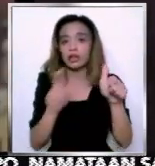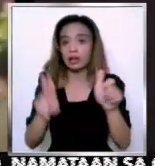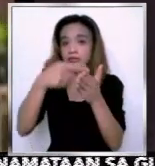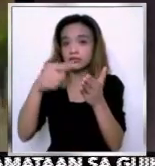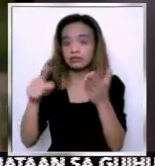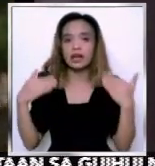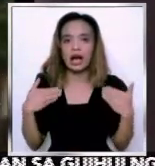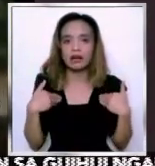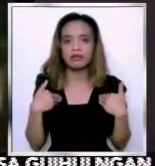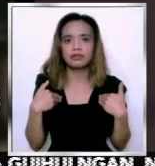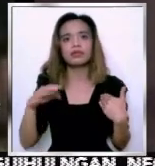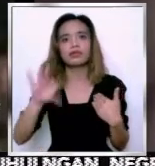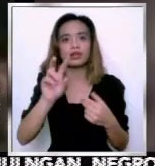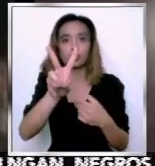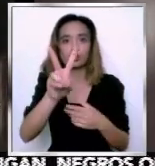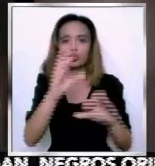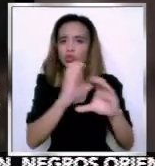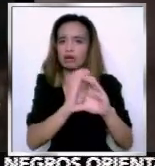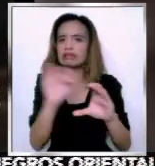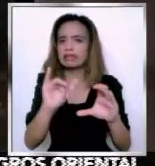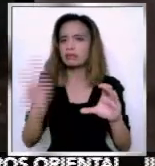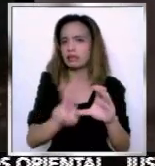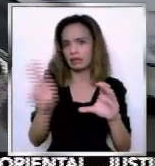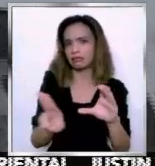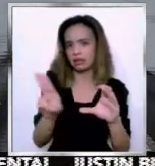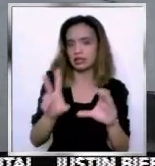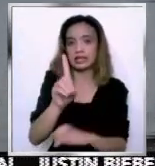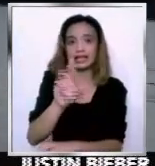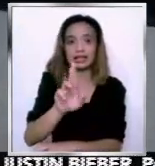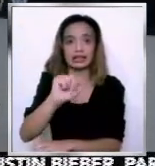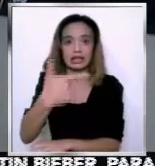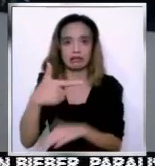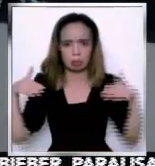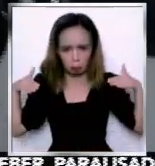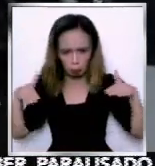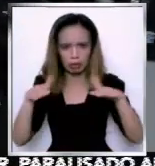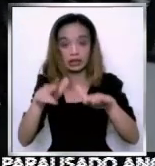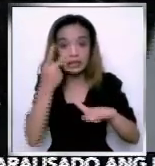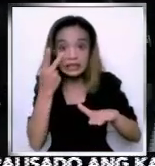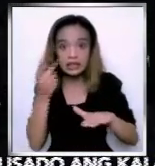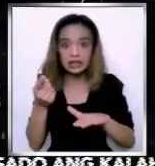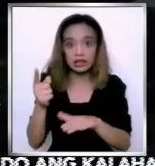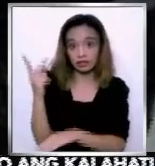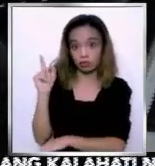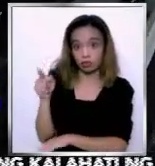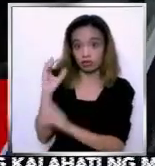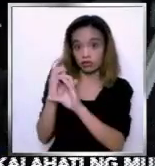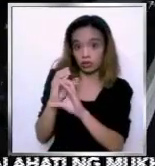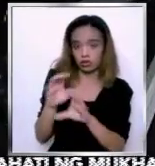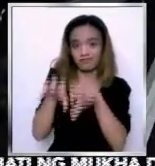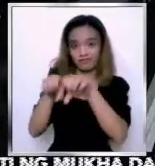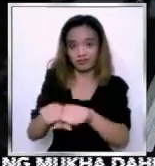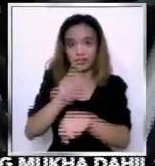silang dalawang sasakyang hinihinalang ginamit din sa drag racing sa Marcos Highway. Tingnan nga natin itong isa sa mga kotse na nakuha ng HPG na ginagamit daw sa